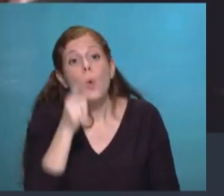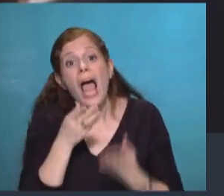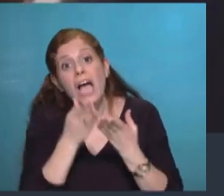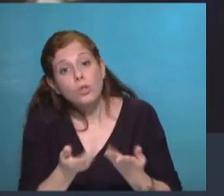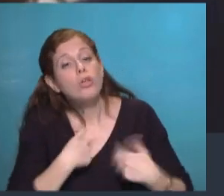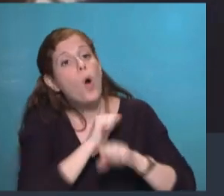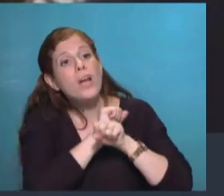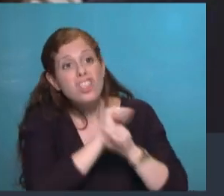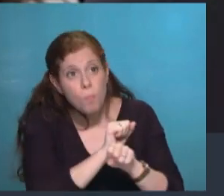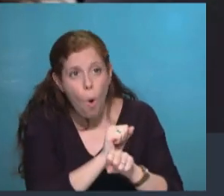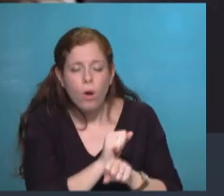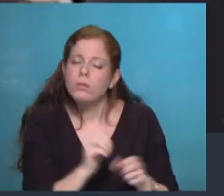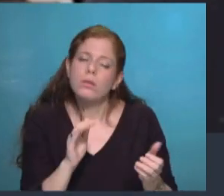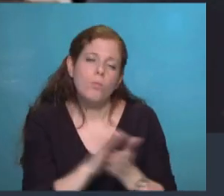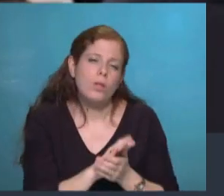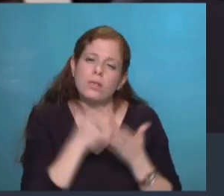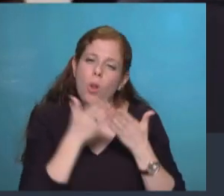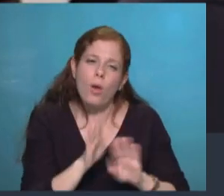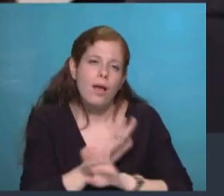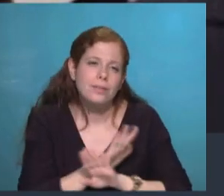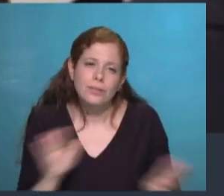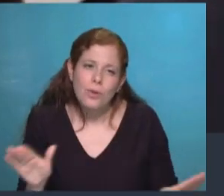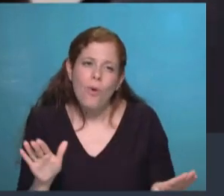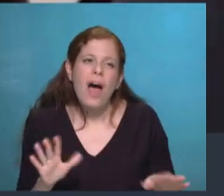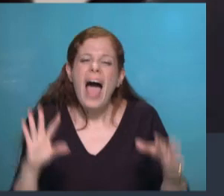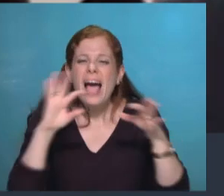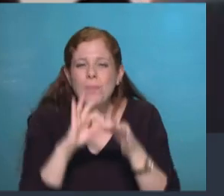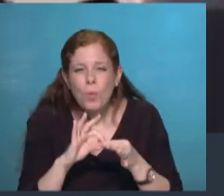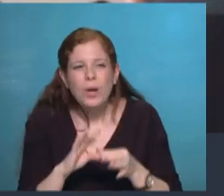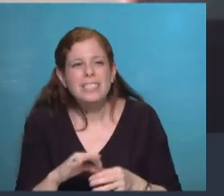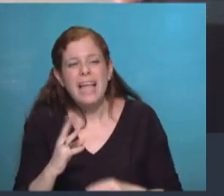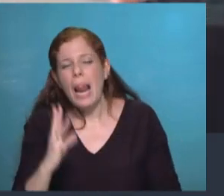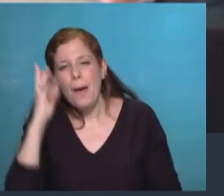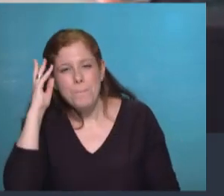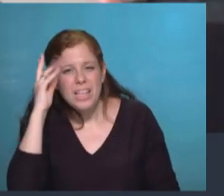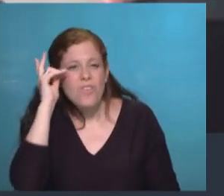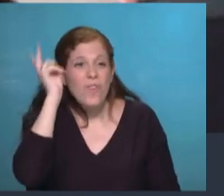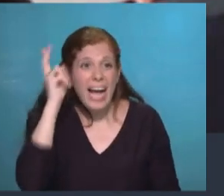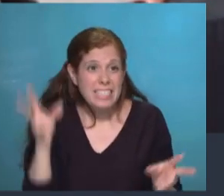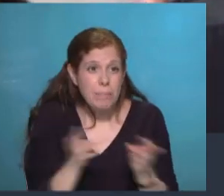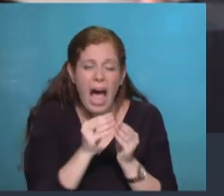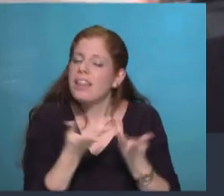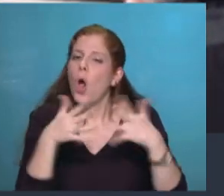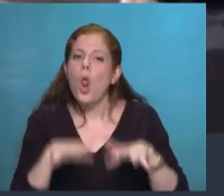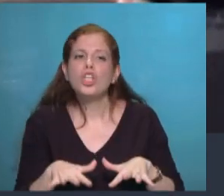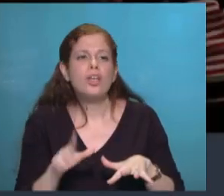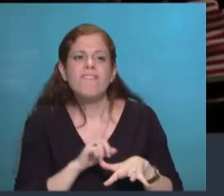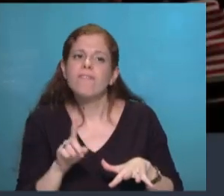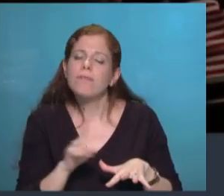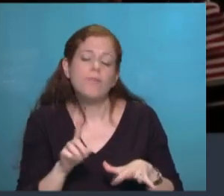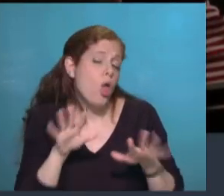נתמוך בהם. רבותיי, זה לא יעזור. כל עוד שהחיבור הזה לפיד וגנץ ביחד, אנחנו לא נשב, לא נשב איתם